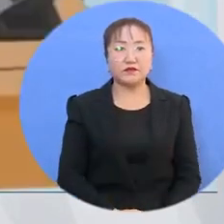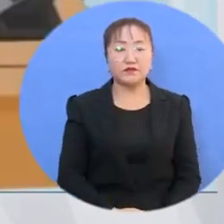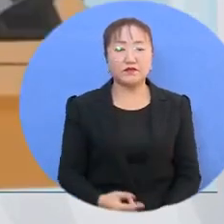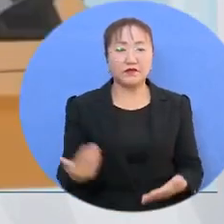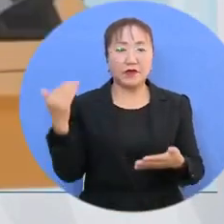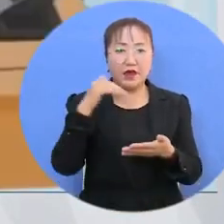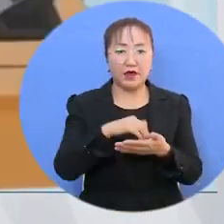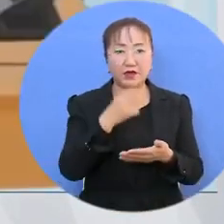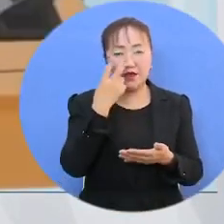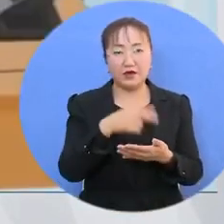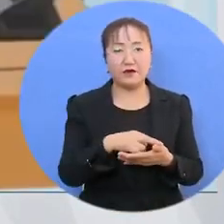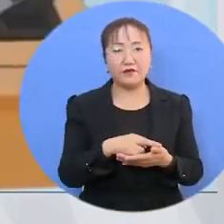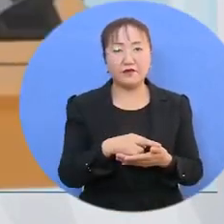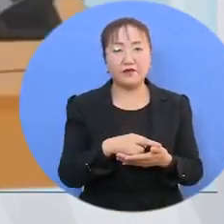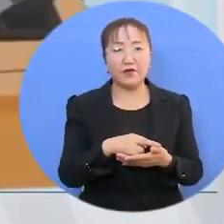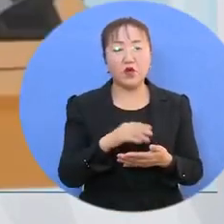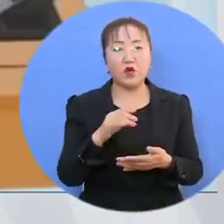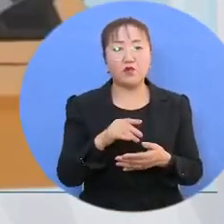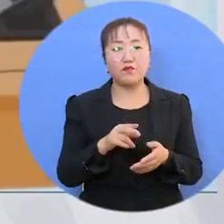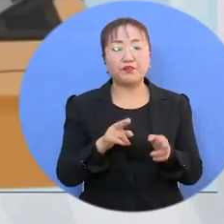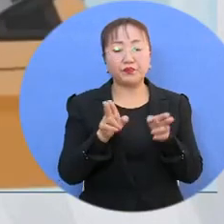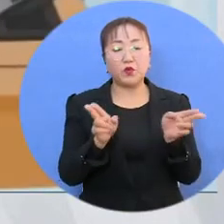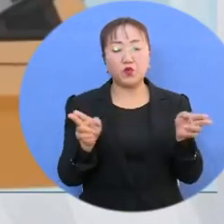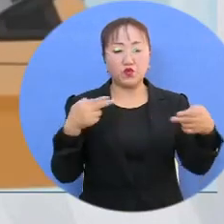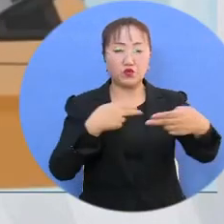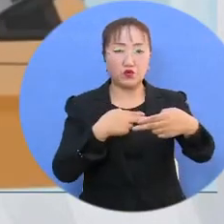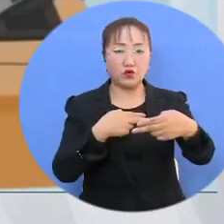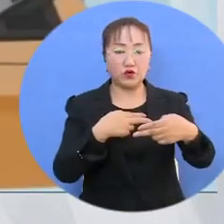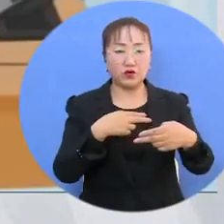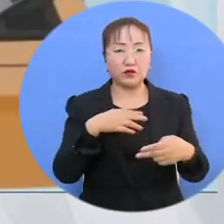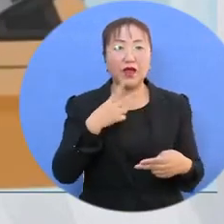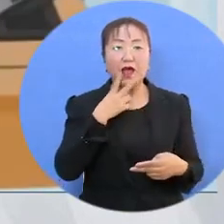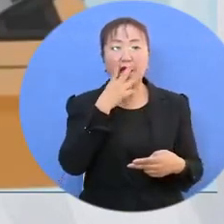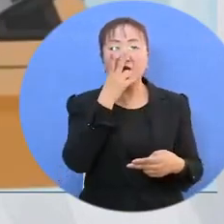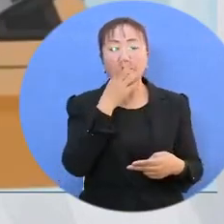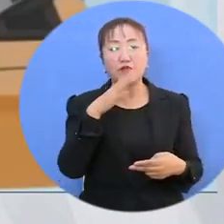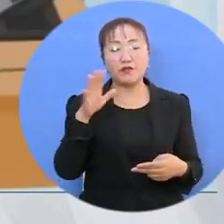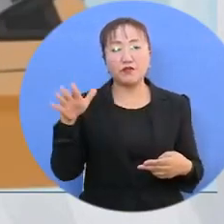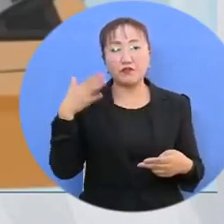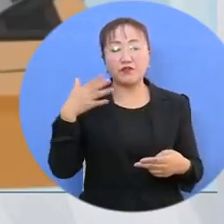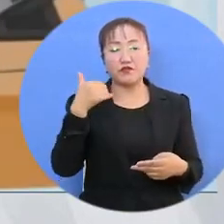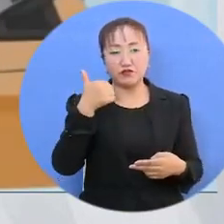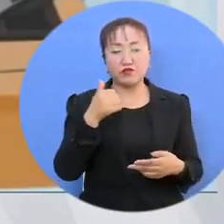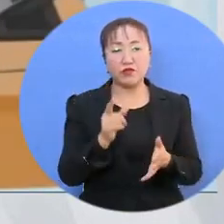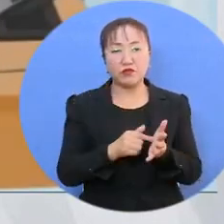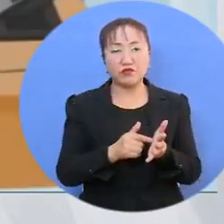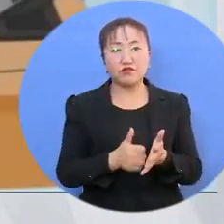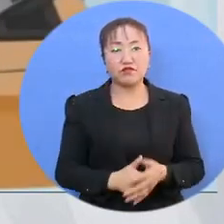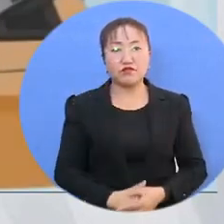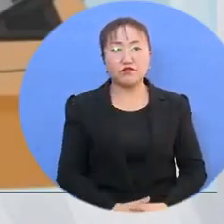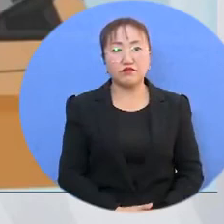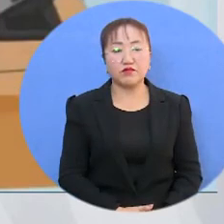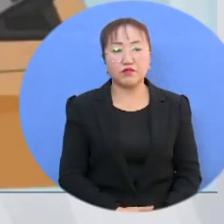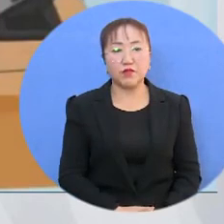За бас өрөөнд агааржуулт маш чухал тийм ээ. Агааржуулт муу өрөөнд ажиллаж болохгүй. За гоо